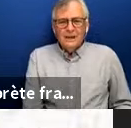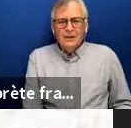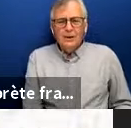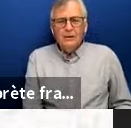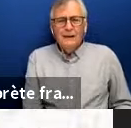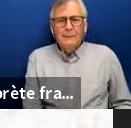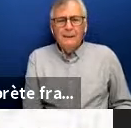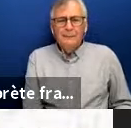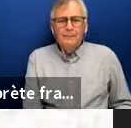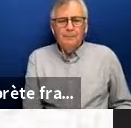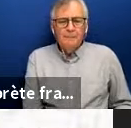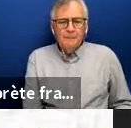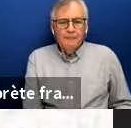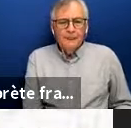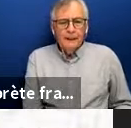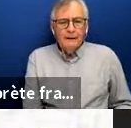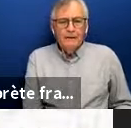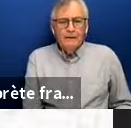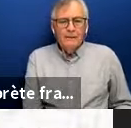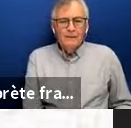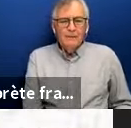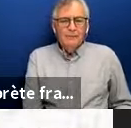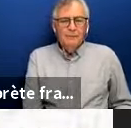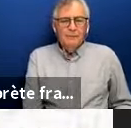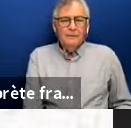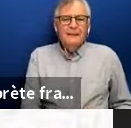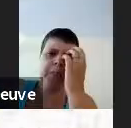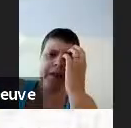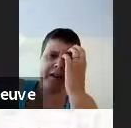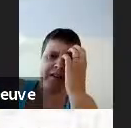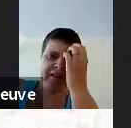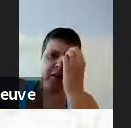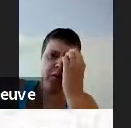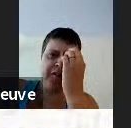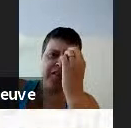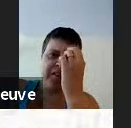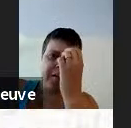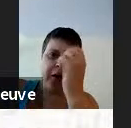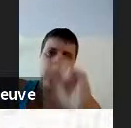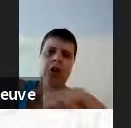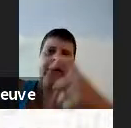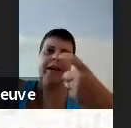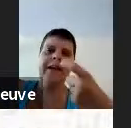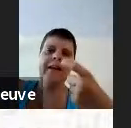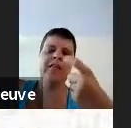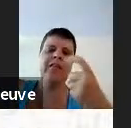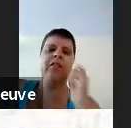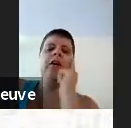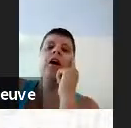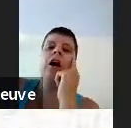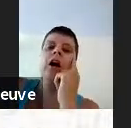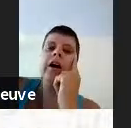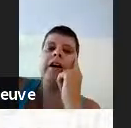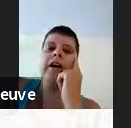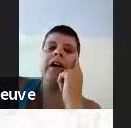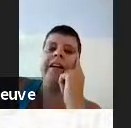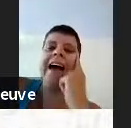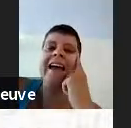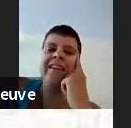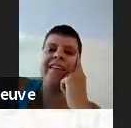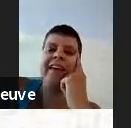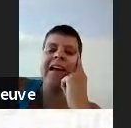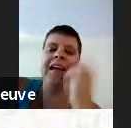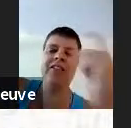Est-ce que quelqu'un a fait la main? Une question. Ma question, c'est le X